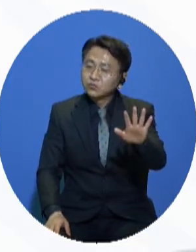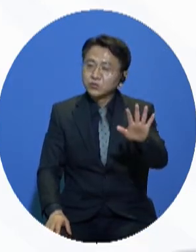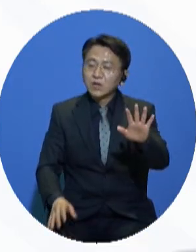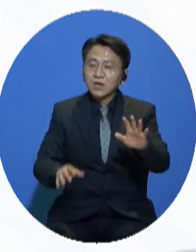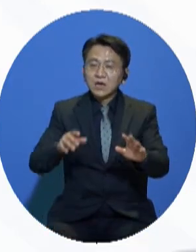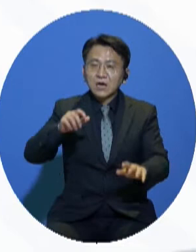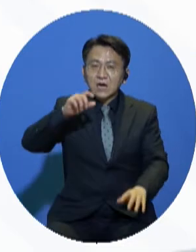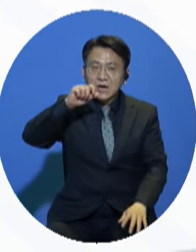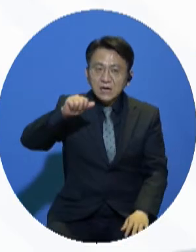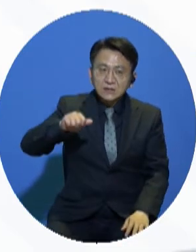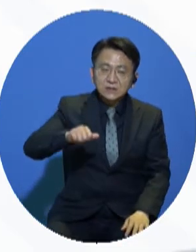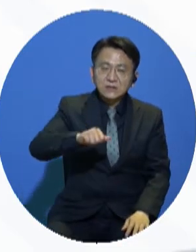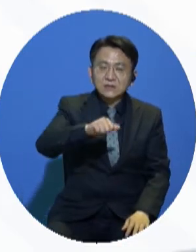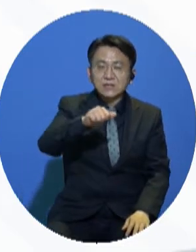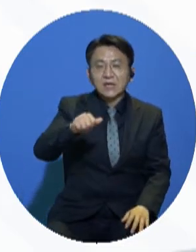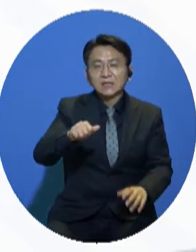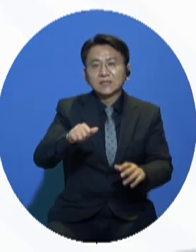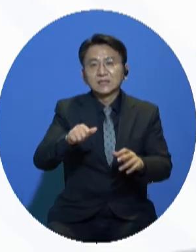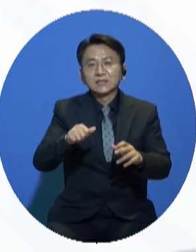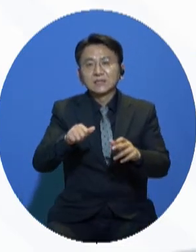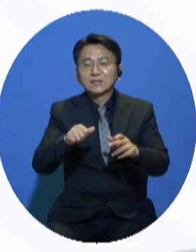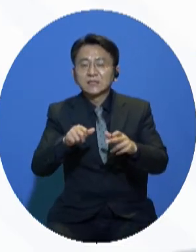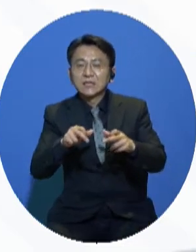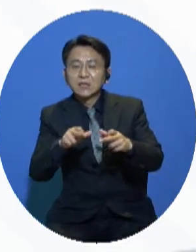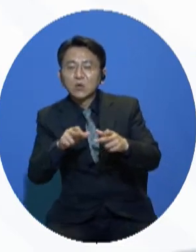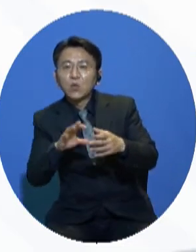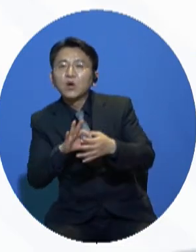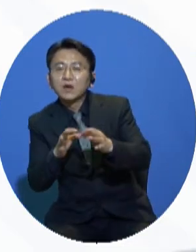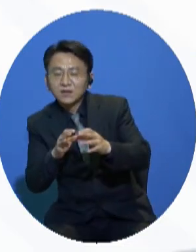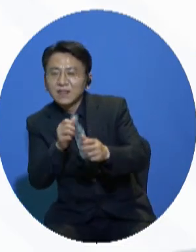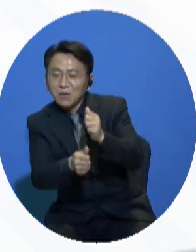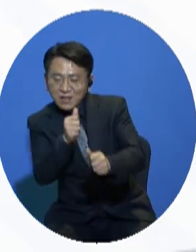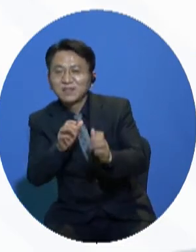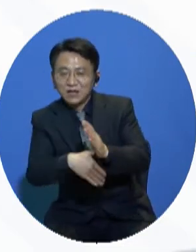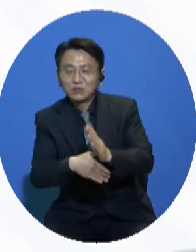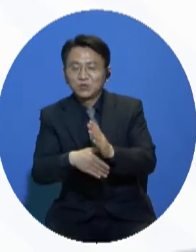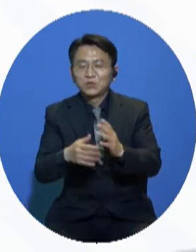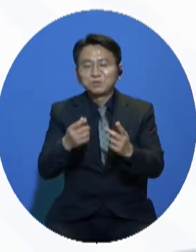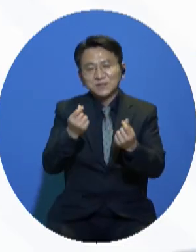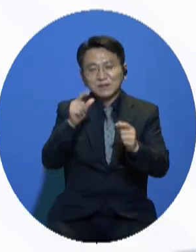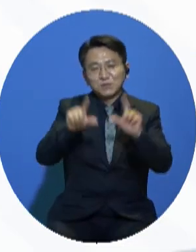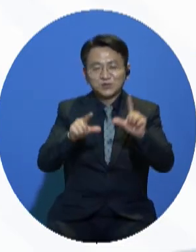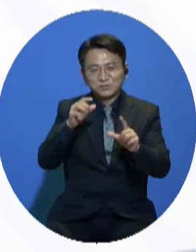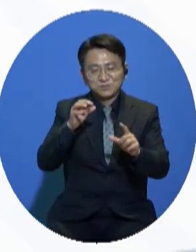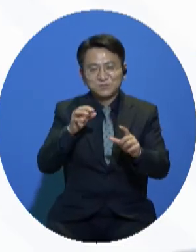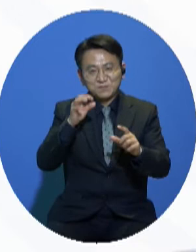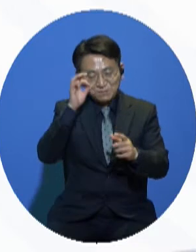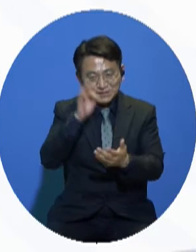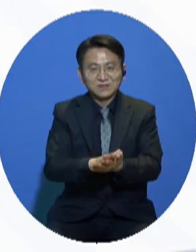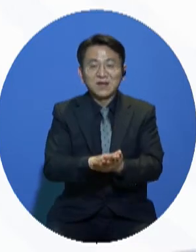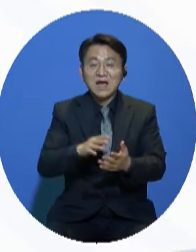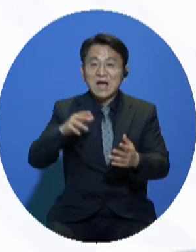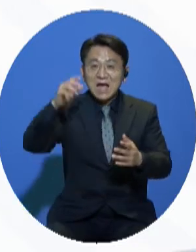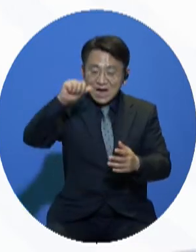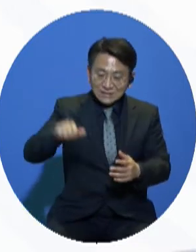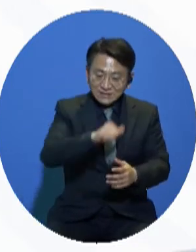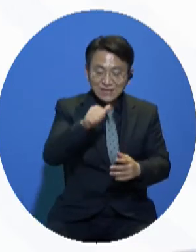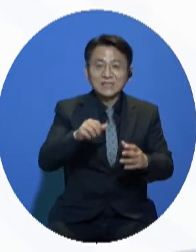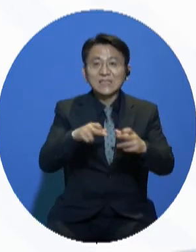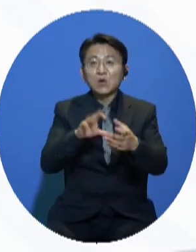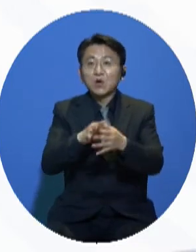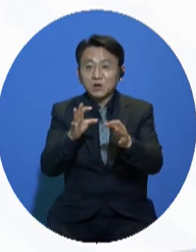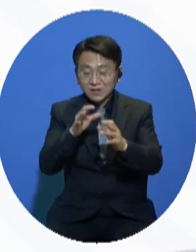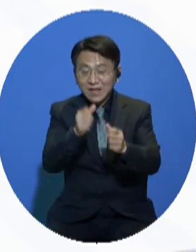아시아 패럴림픽 대회도 비슷한 모습을 우리가 확인할 수가 있었습니다. 바로 아시아 패럴림픽